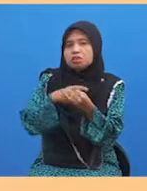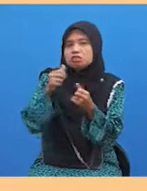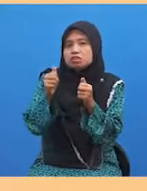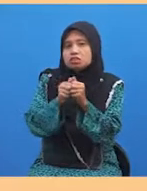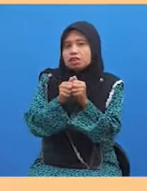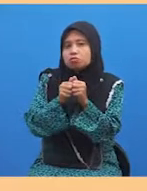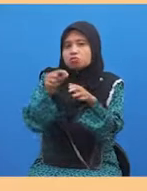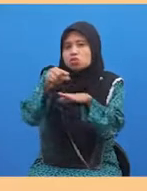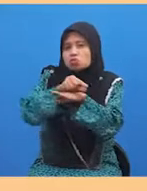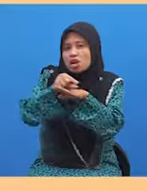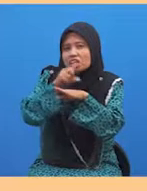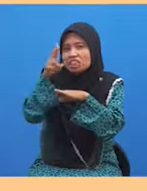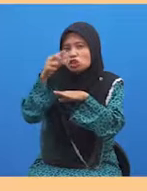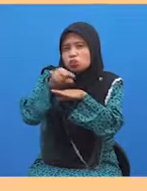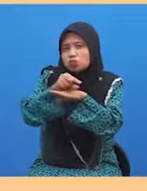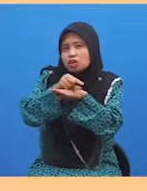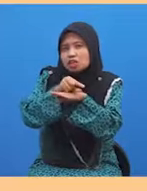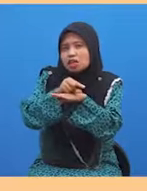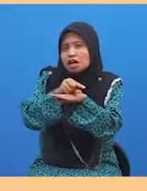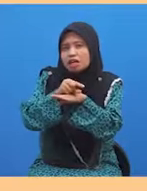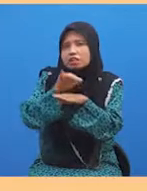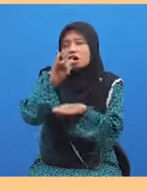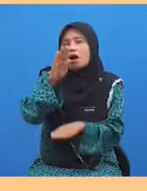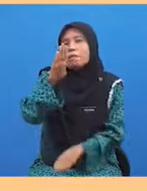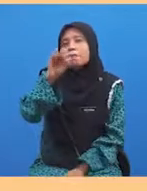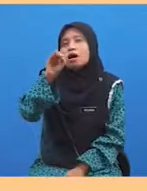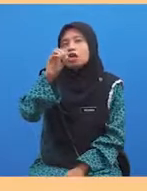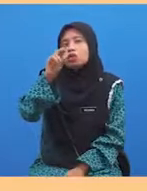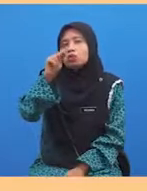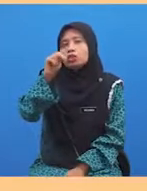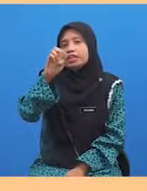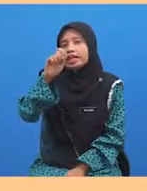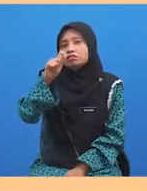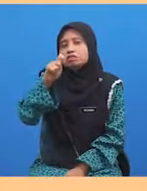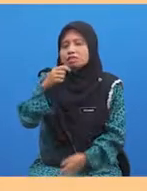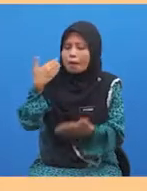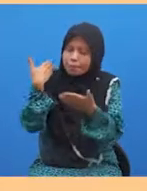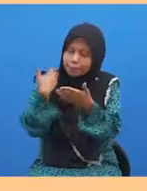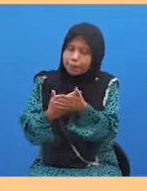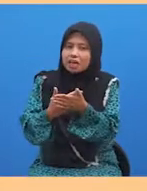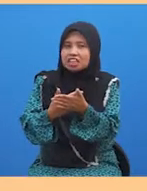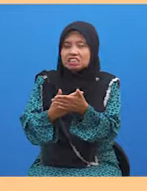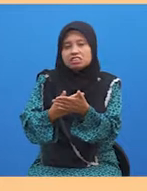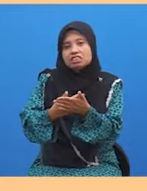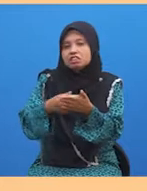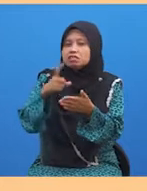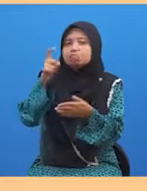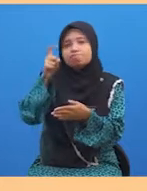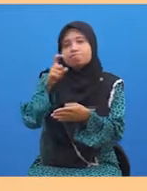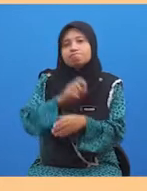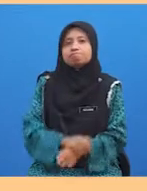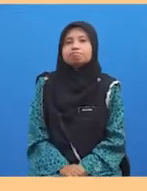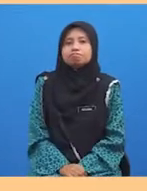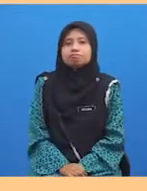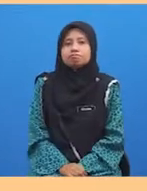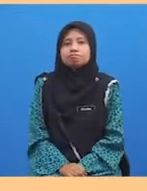hanya bersenjatakan bayonet sehinggalah ke titisan darahnya yang